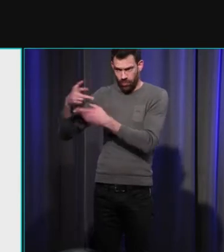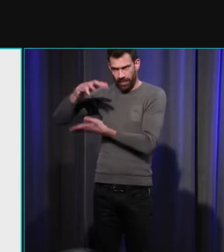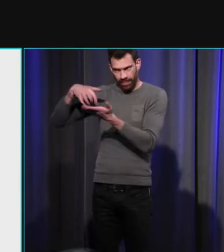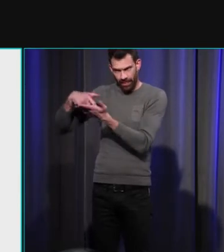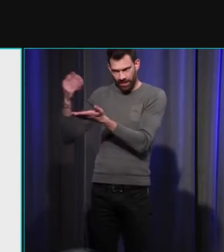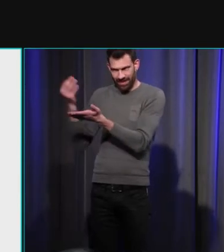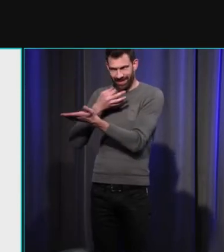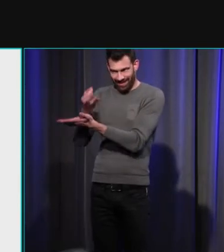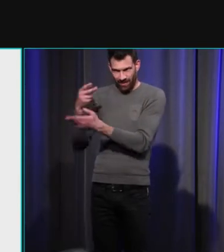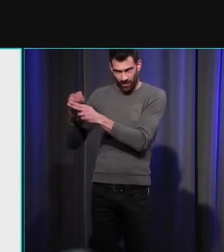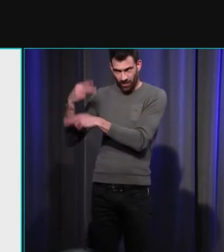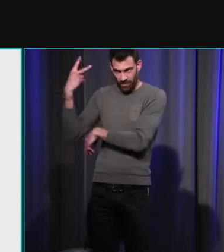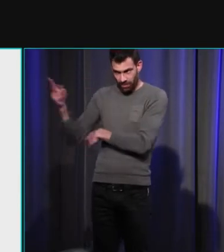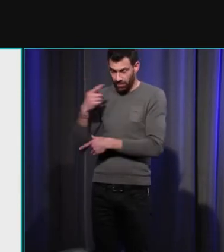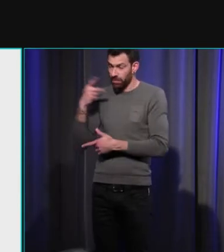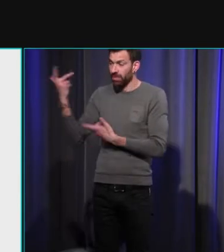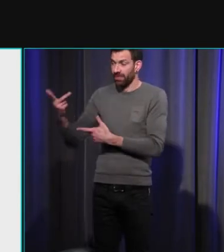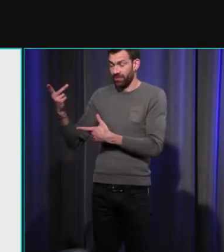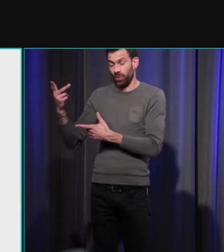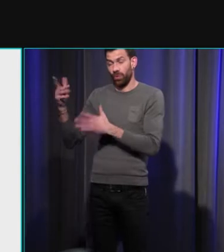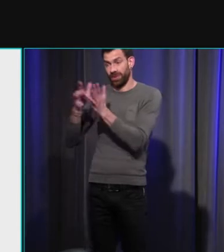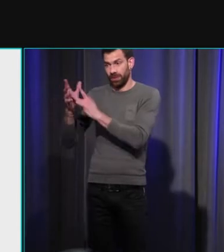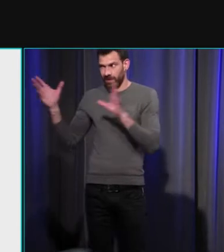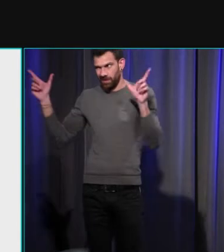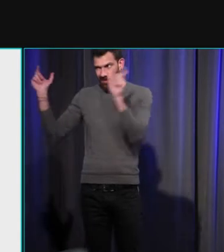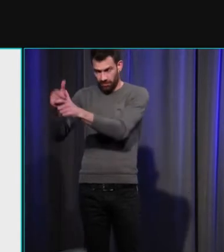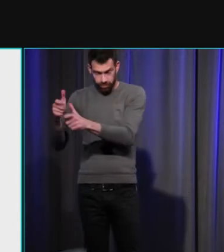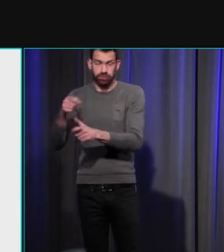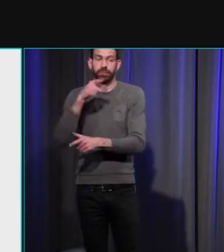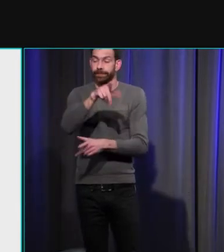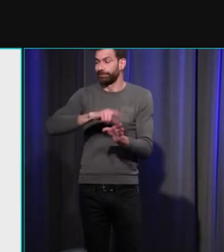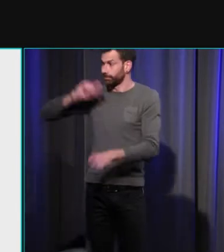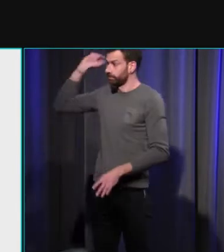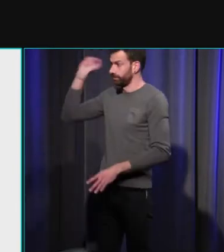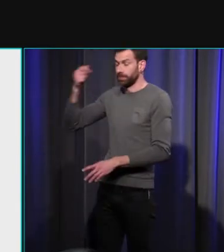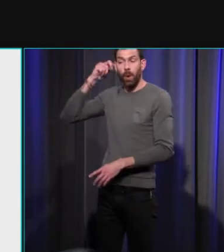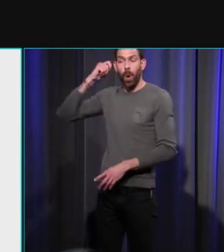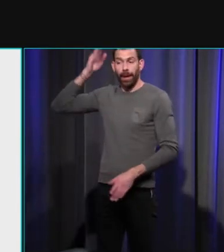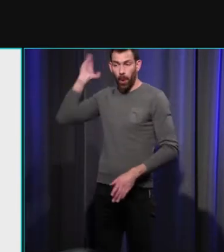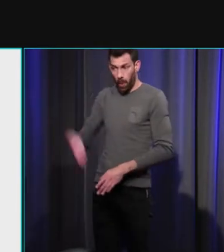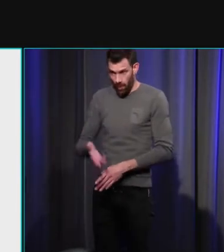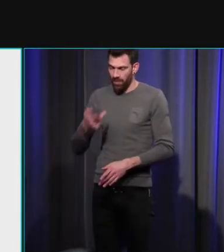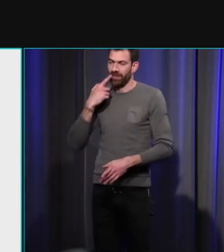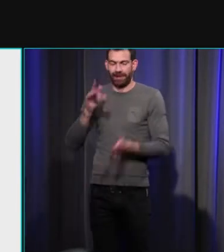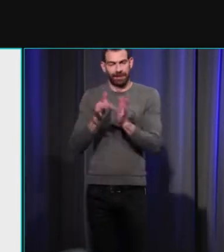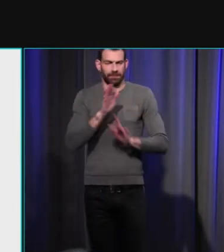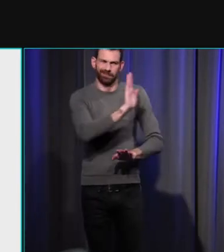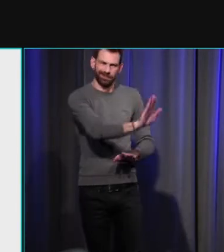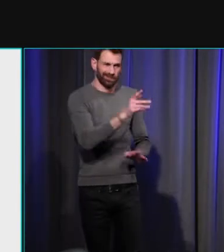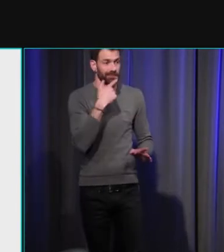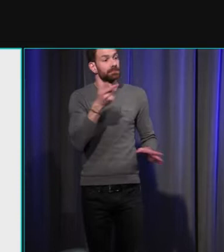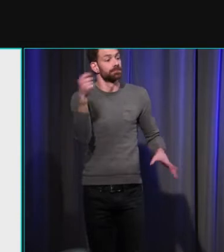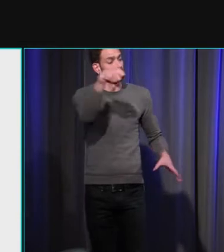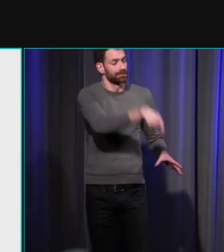et c'est de prendre les christie le couple oreilles avec l'épée le christ dit de remettre l'épée dans son fourreau il prend l'oreille par terre